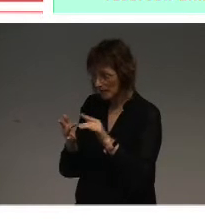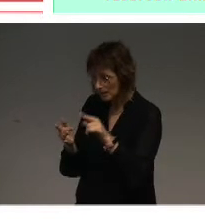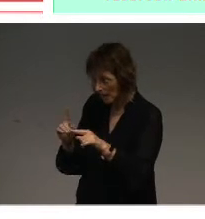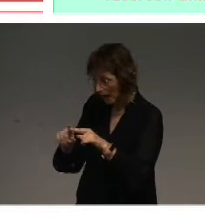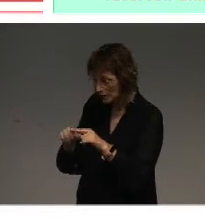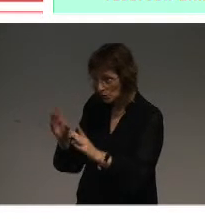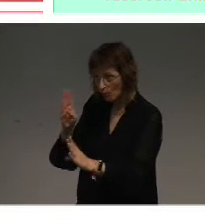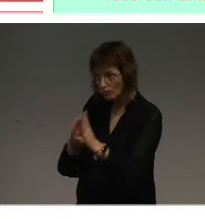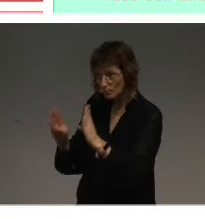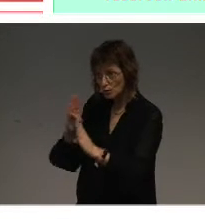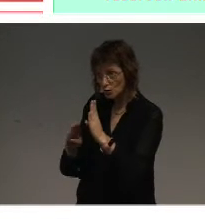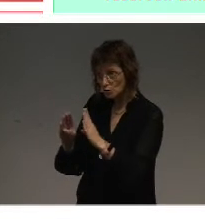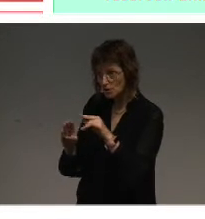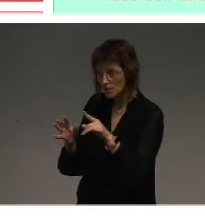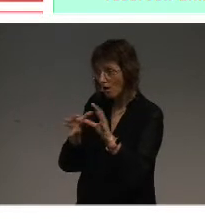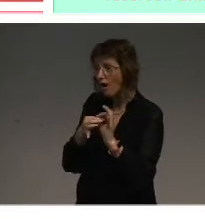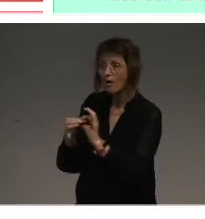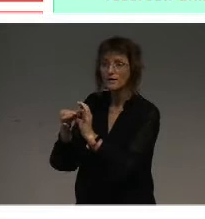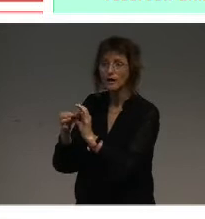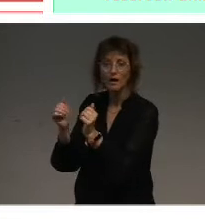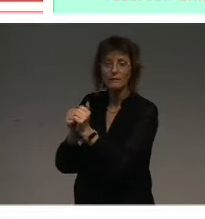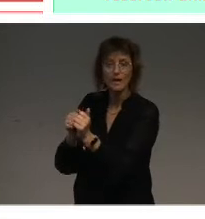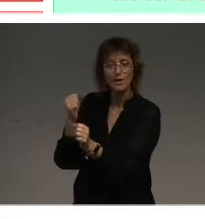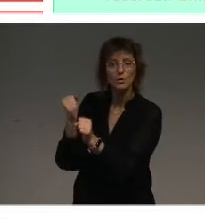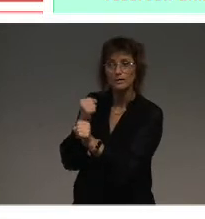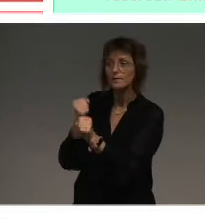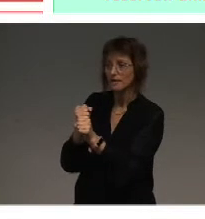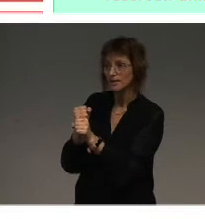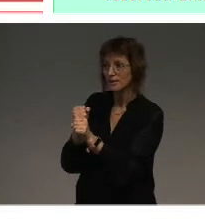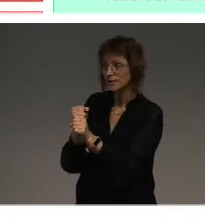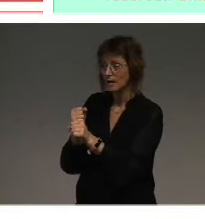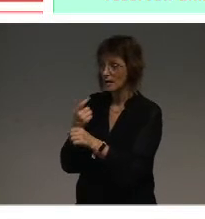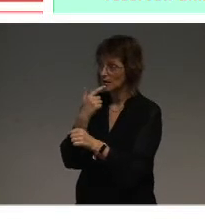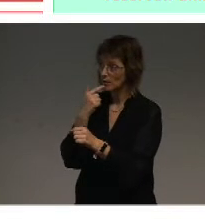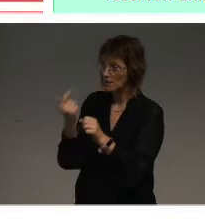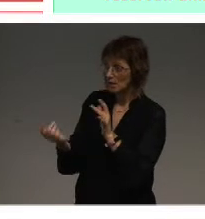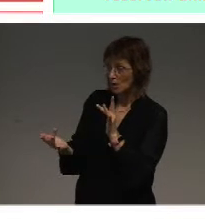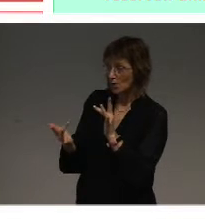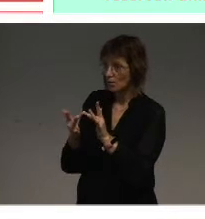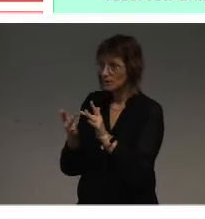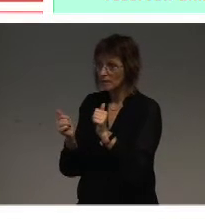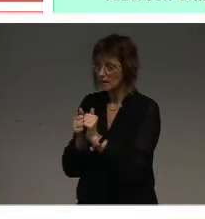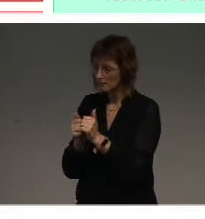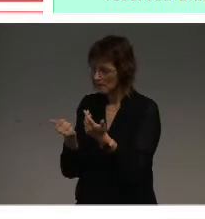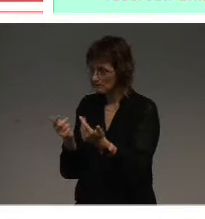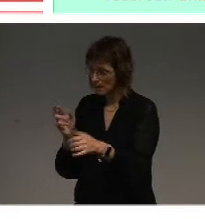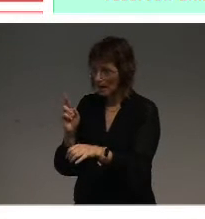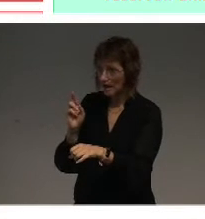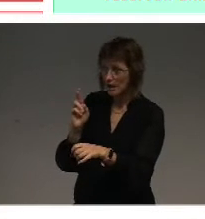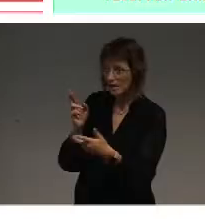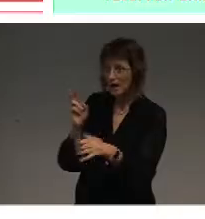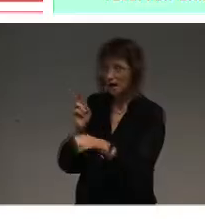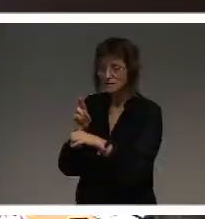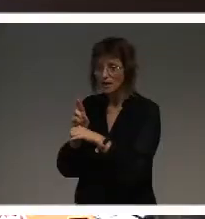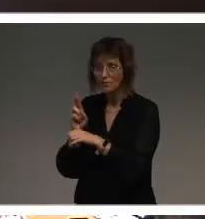fait font partie d'un procédé de travail qui est vraiment fait pour ça, ou les contacts potentiels avec des réservoirs humains ou animaux, c'est-à-dire les gens qui vont